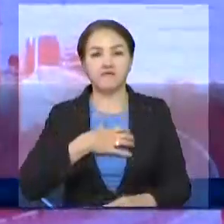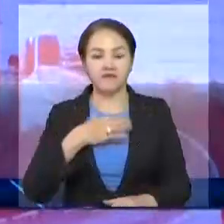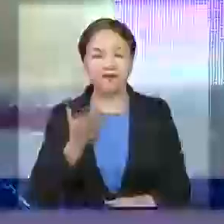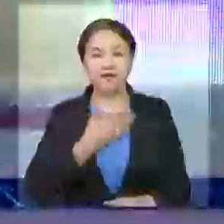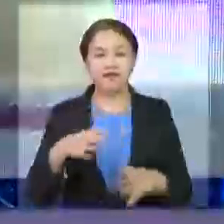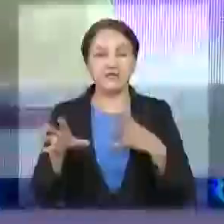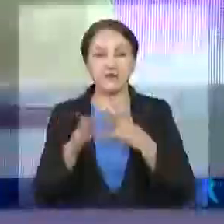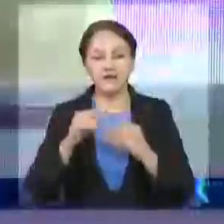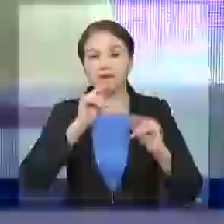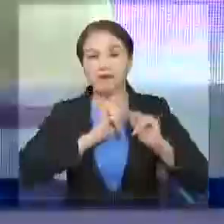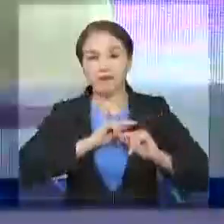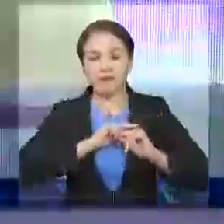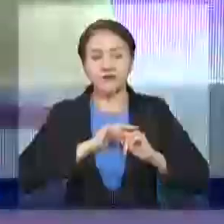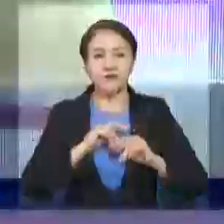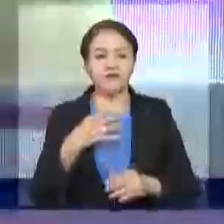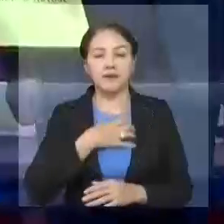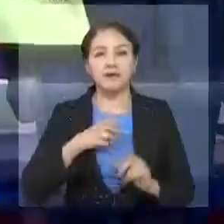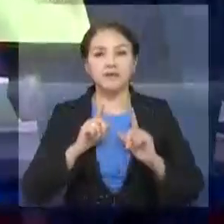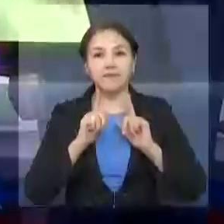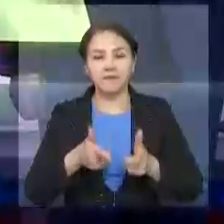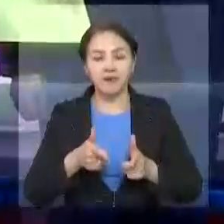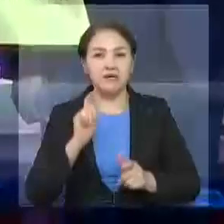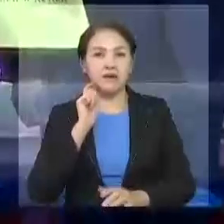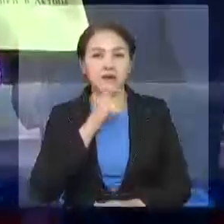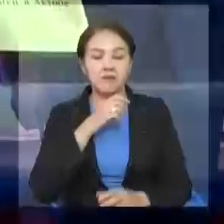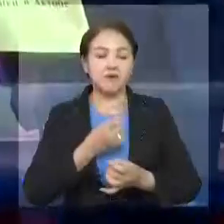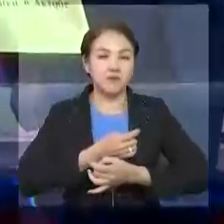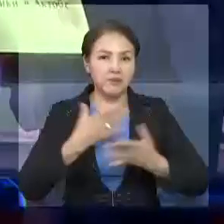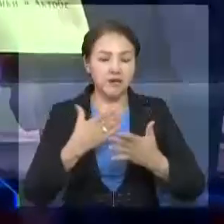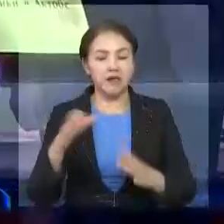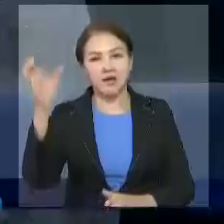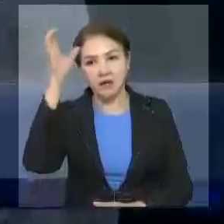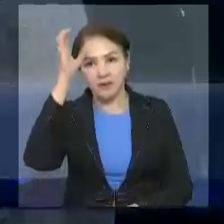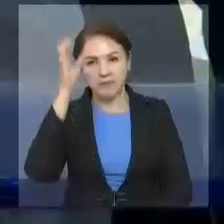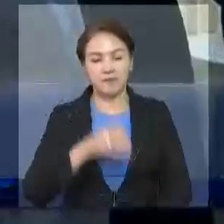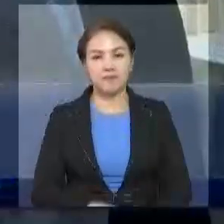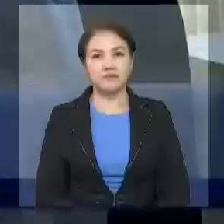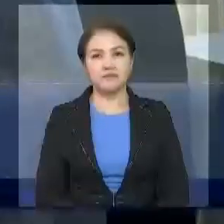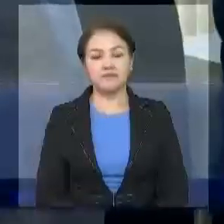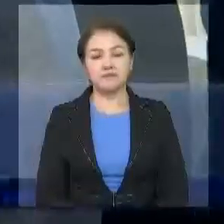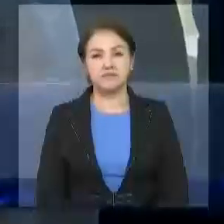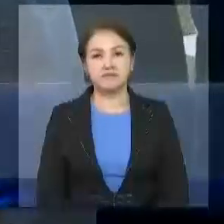нашего сотрудничества и привели к важным соглашениям в экономике, культуре и образовании.